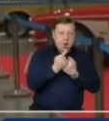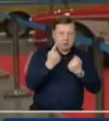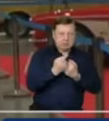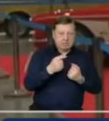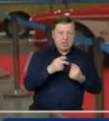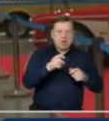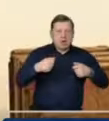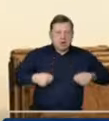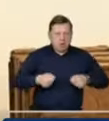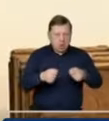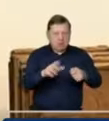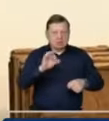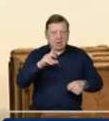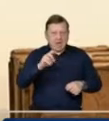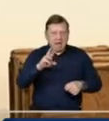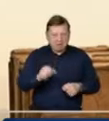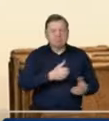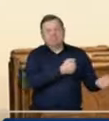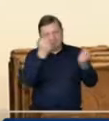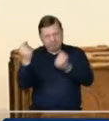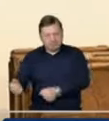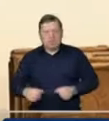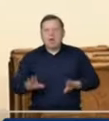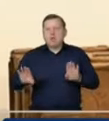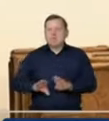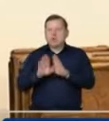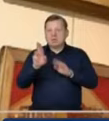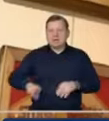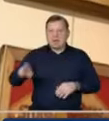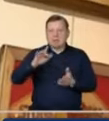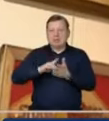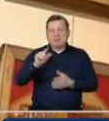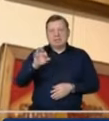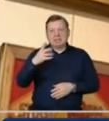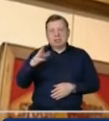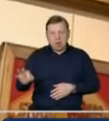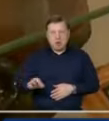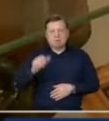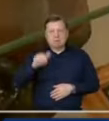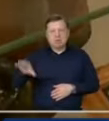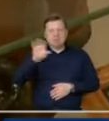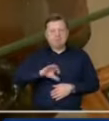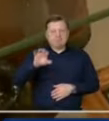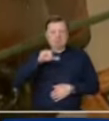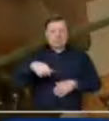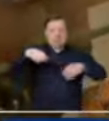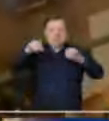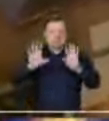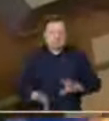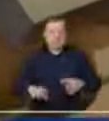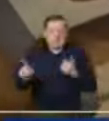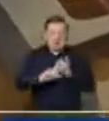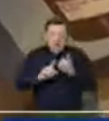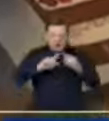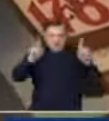w Szreniawie. Tymczasem w Muzeum Regionalnym w Pilźnie można podziwiać perełki handlu i sklepikarstwa, księgi rachunkowe z lat